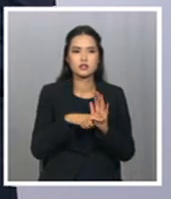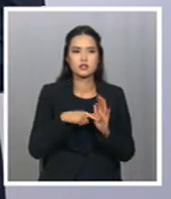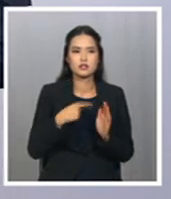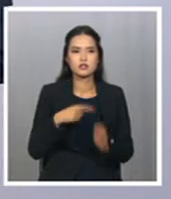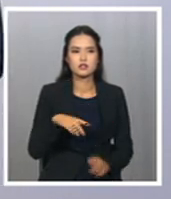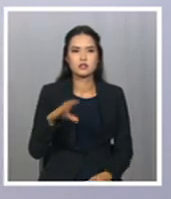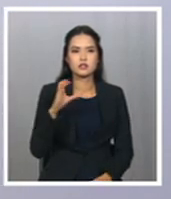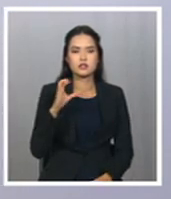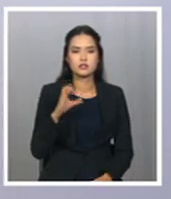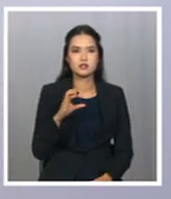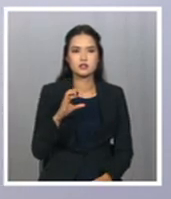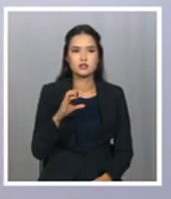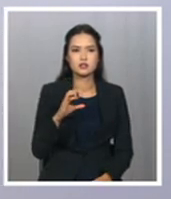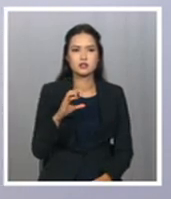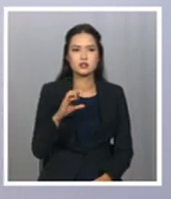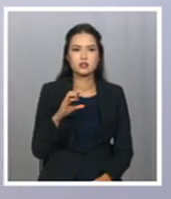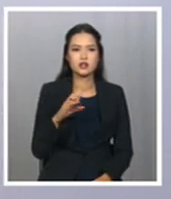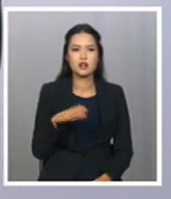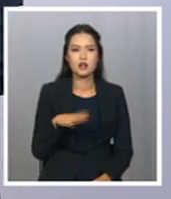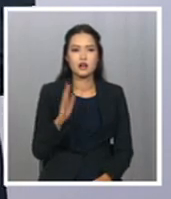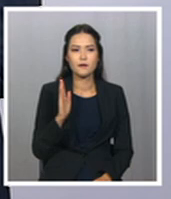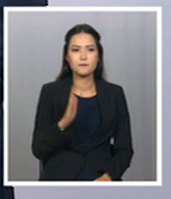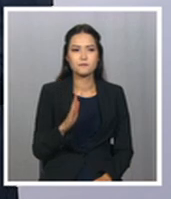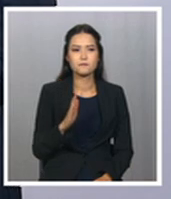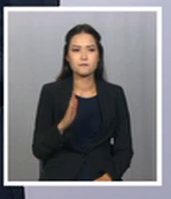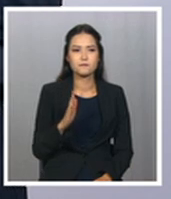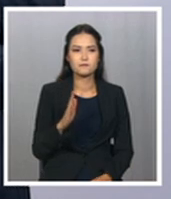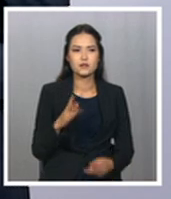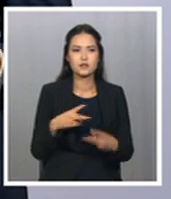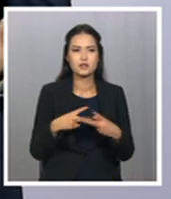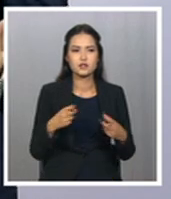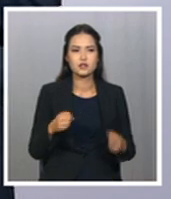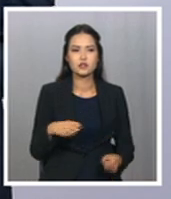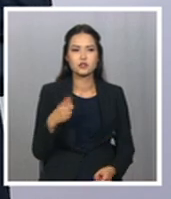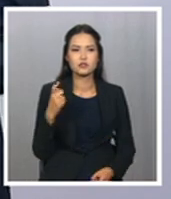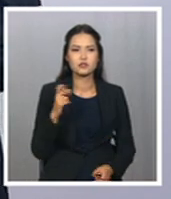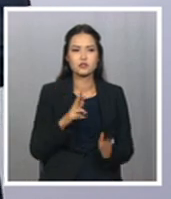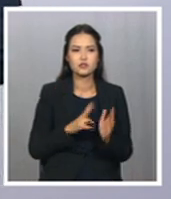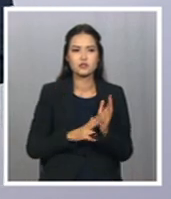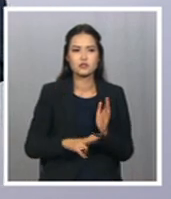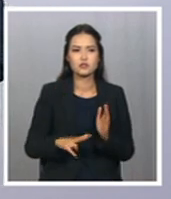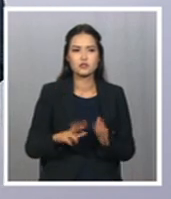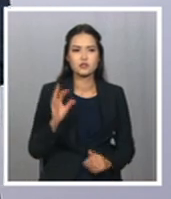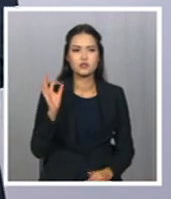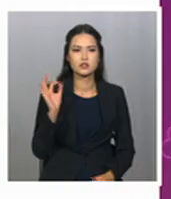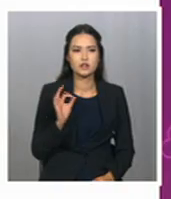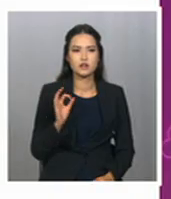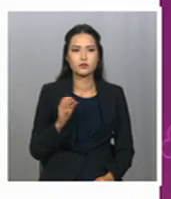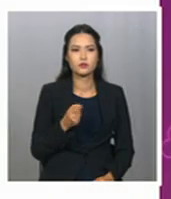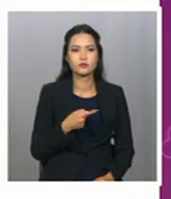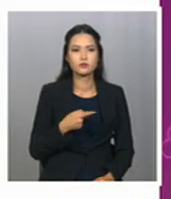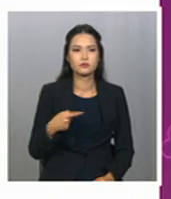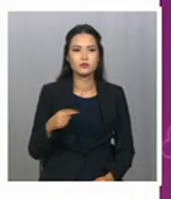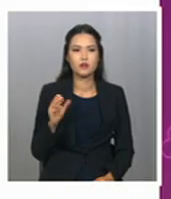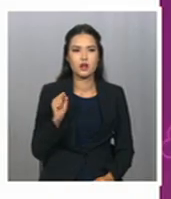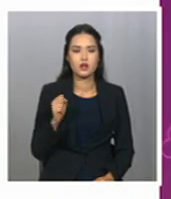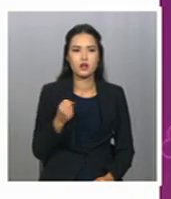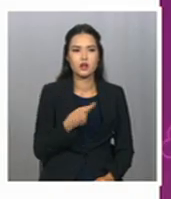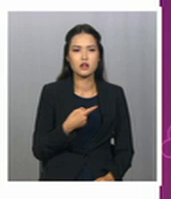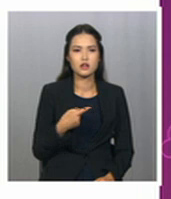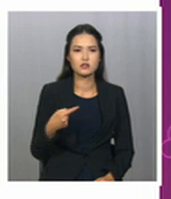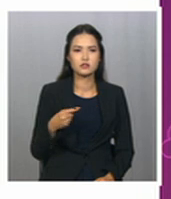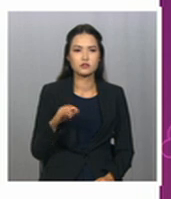бөлінген С. Ал бета бұрышын біз дәл осы альфа бұрышын тапқан